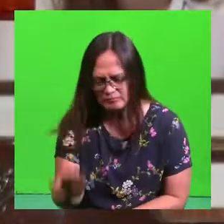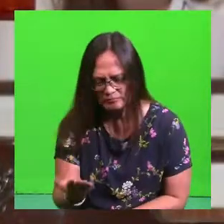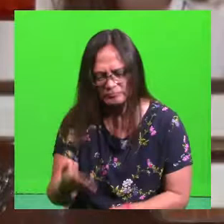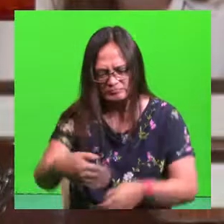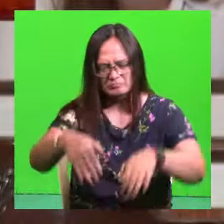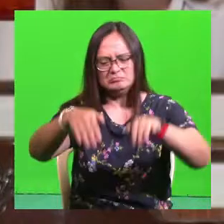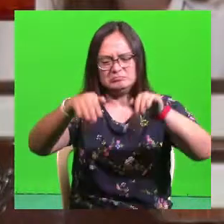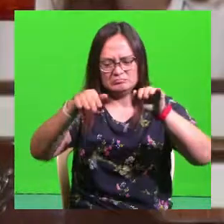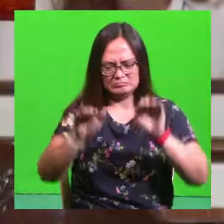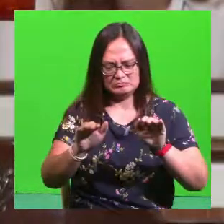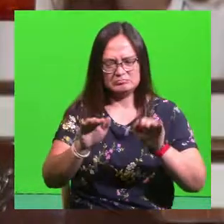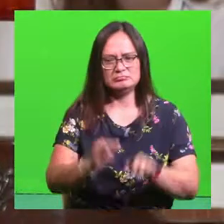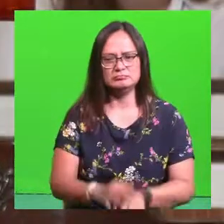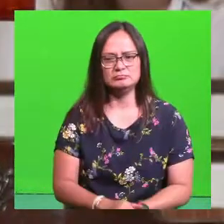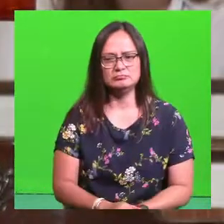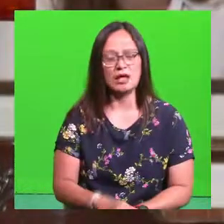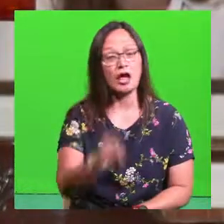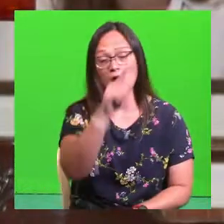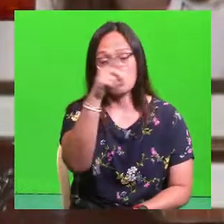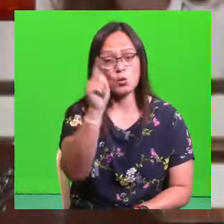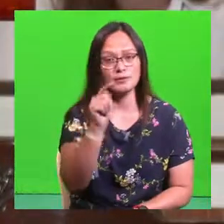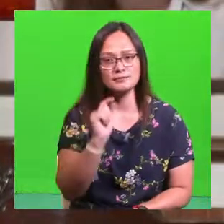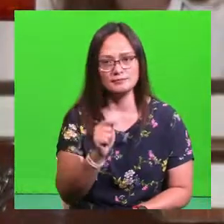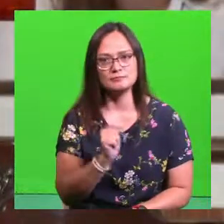ito, ano ngayon?